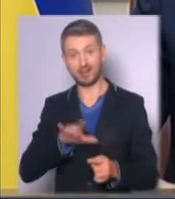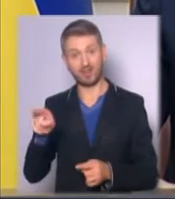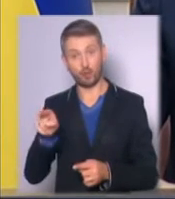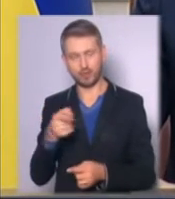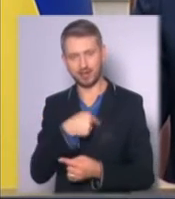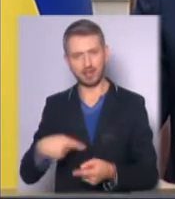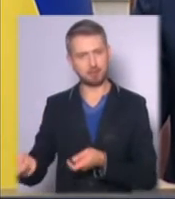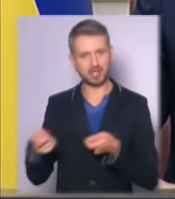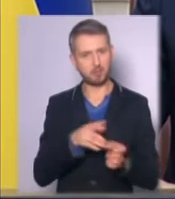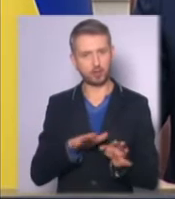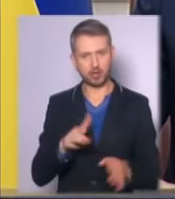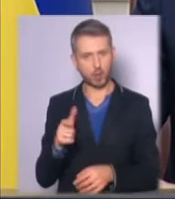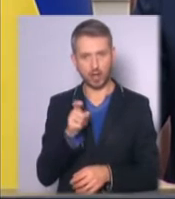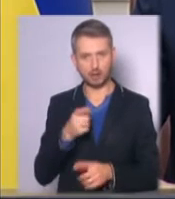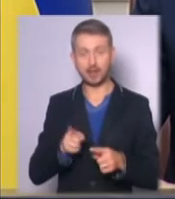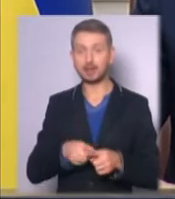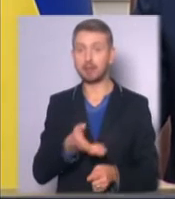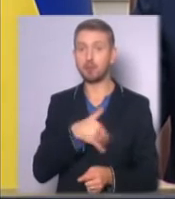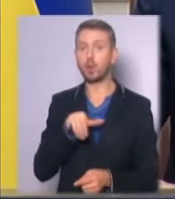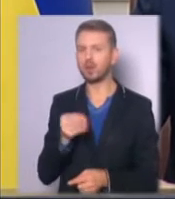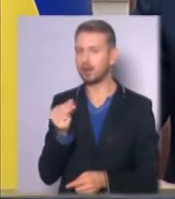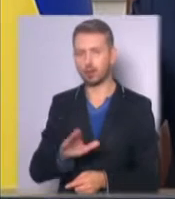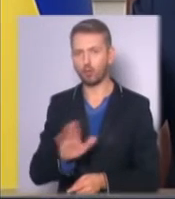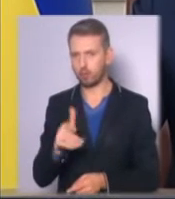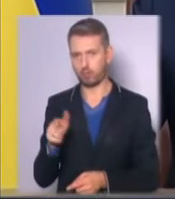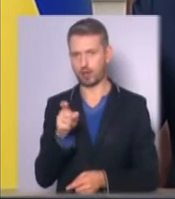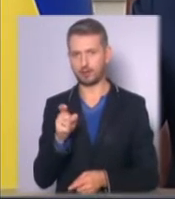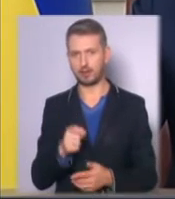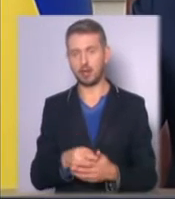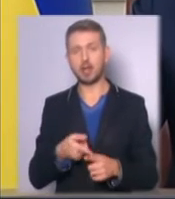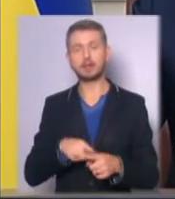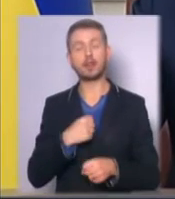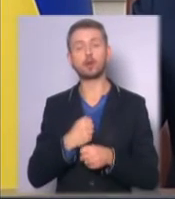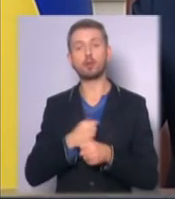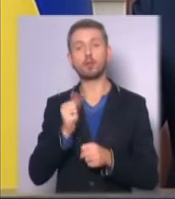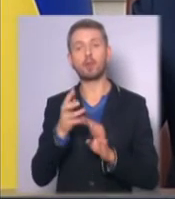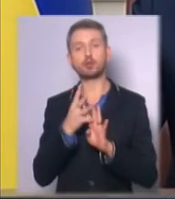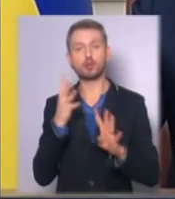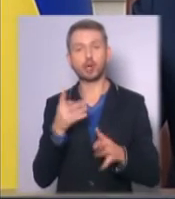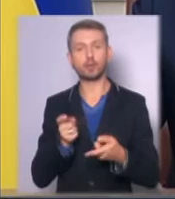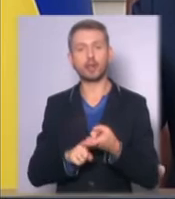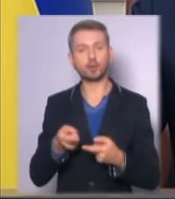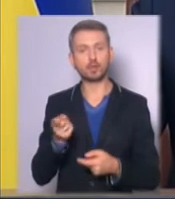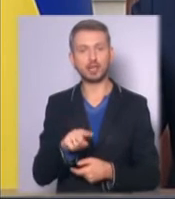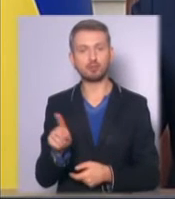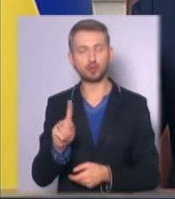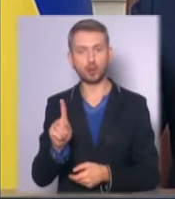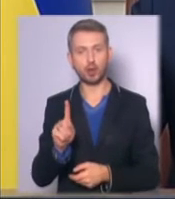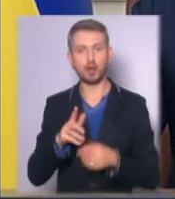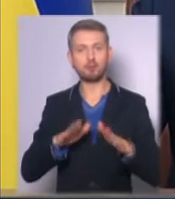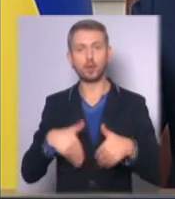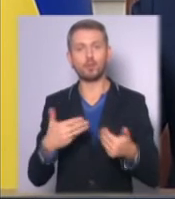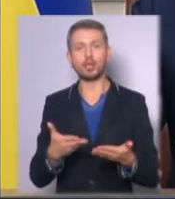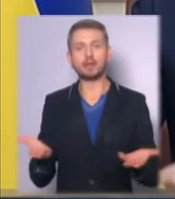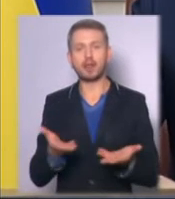не постачають газ, це ми у них не купуємо газ. Зроблено це в першу чергу у зв'язку з тим, що пропозиції,